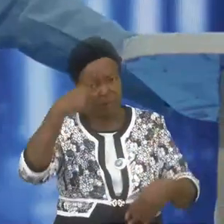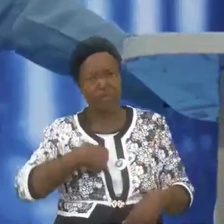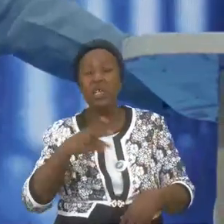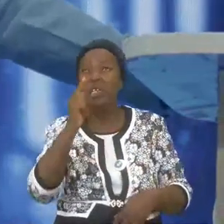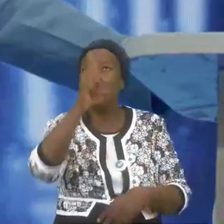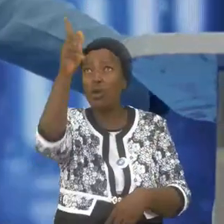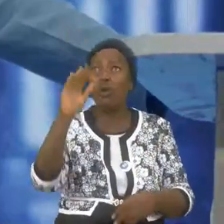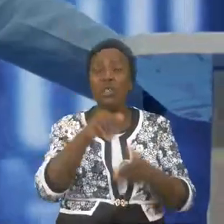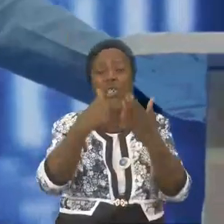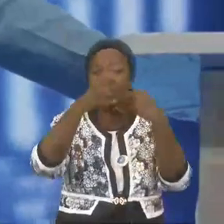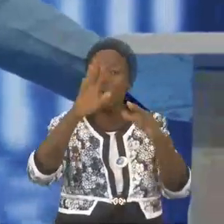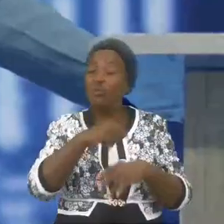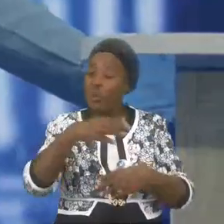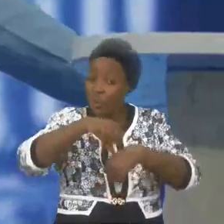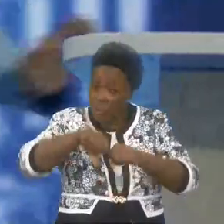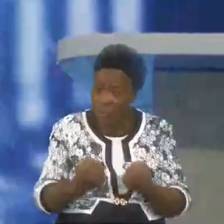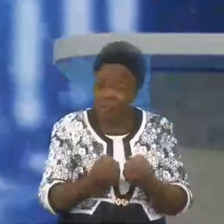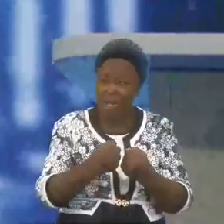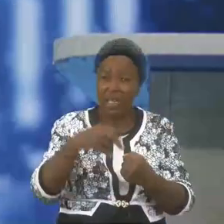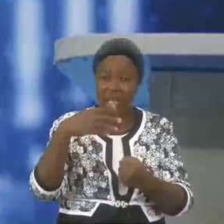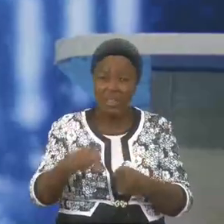Il y a un Dieu au ciel.